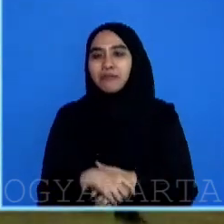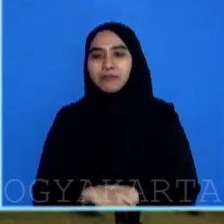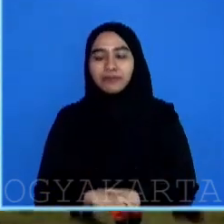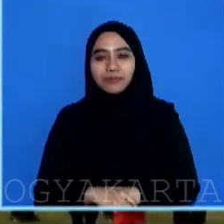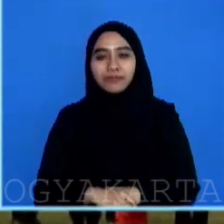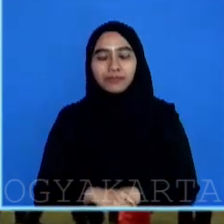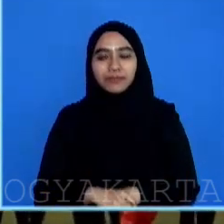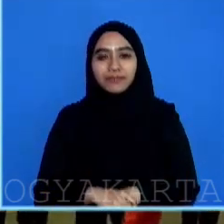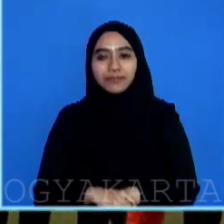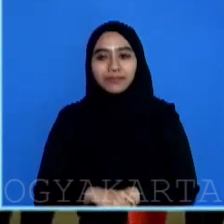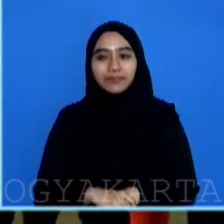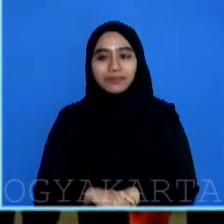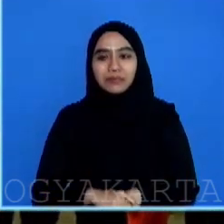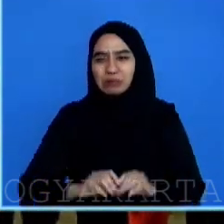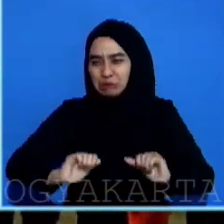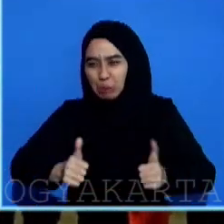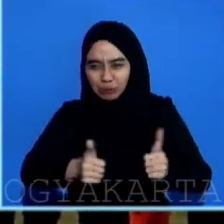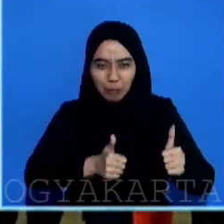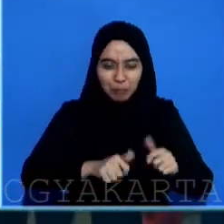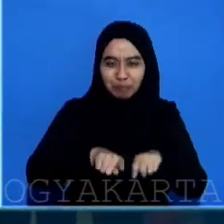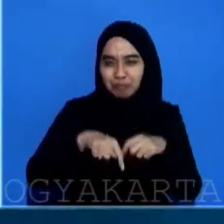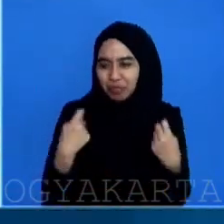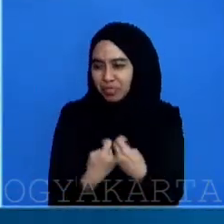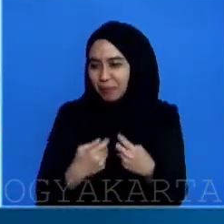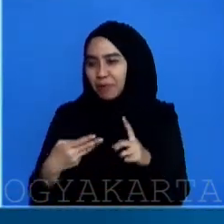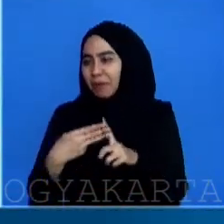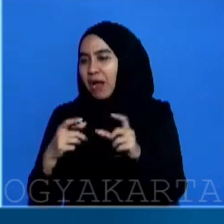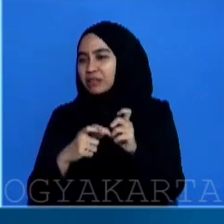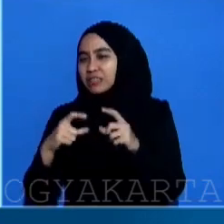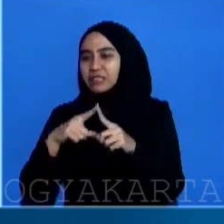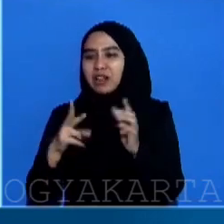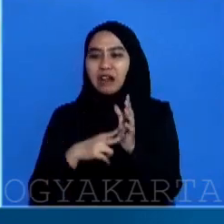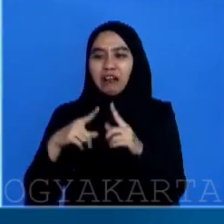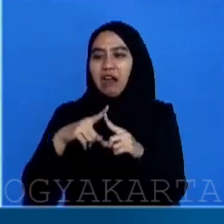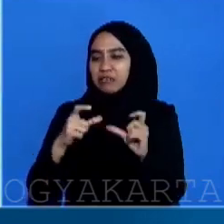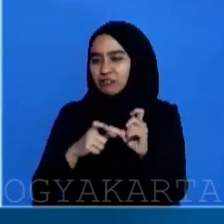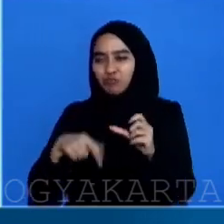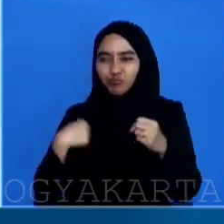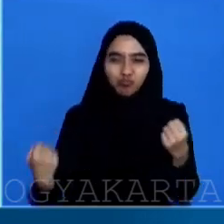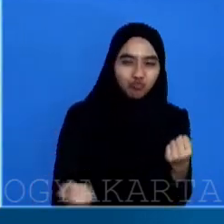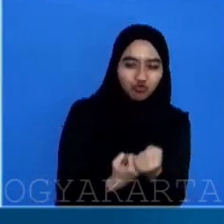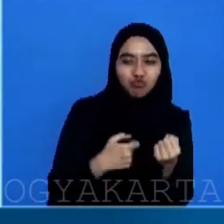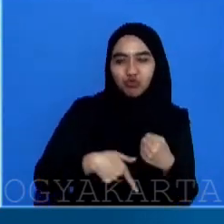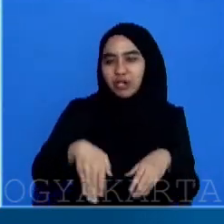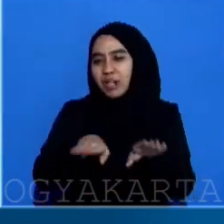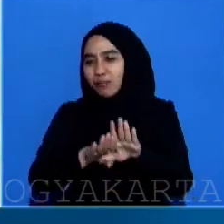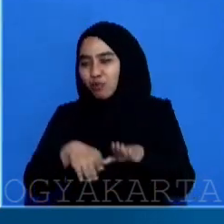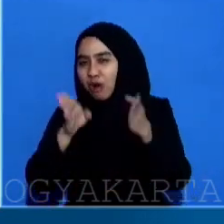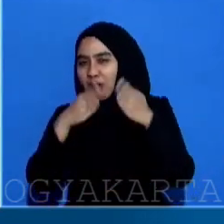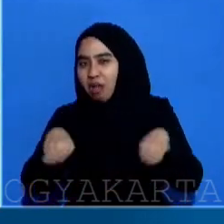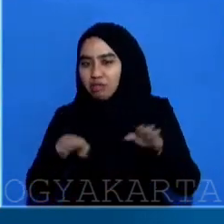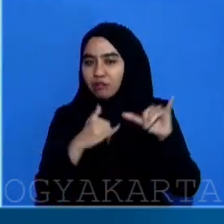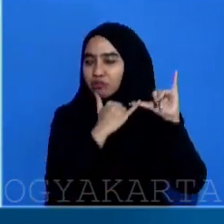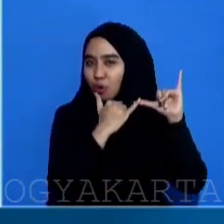bencana kesiapan Basarnas dalam mendukung pelaksanaan arus mudik dan libur Natal dan Tahun Baru nataru 2023 ini